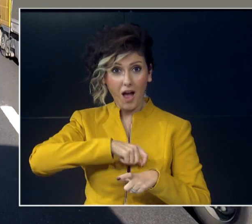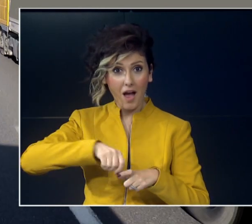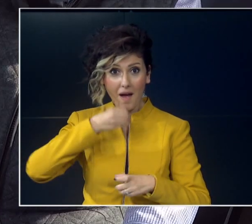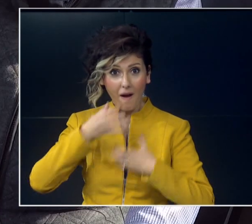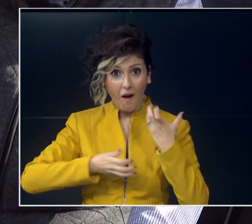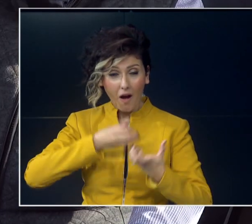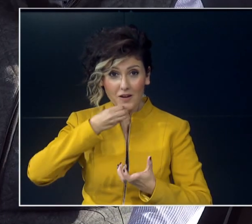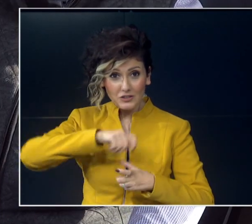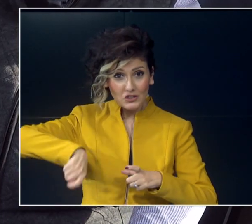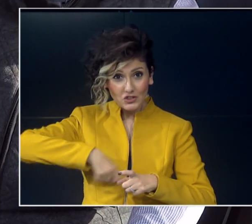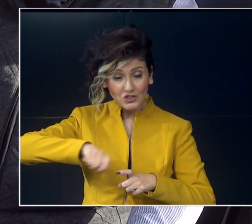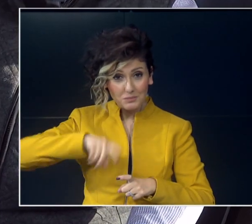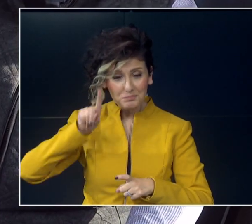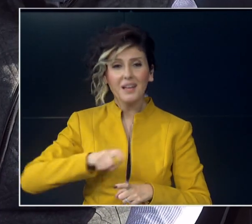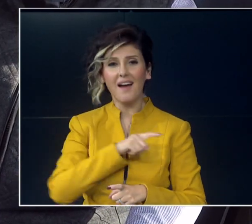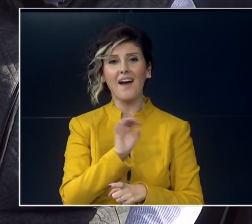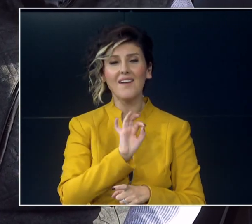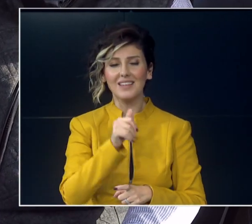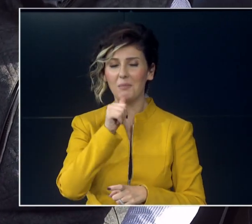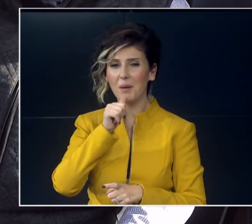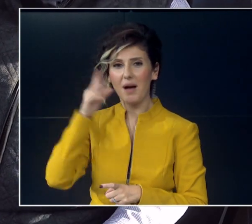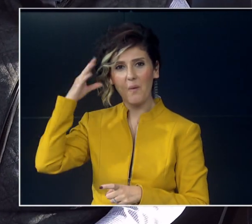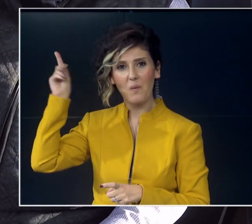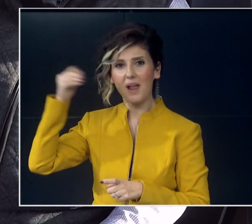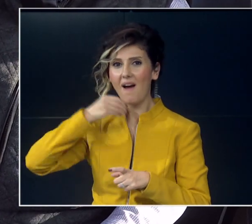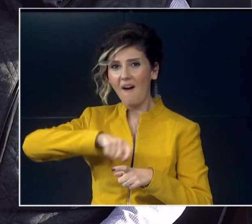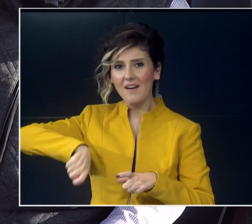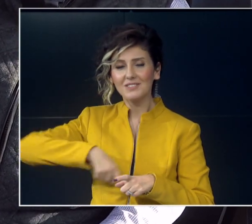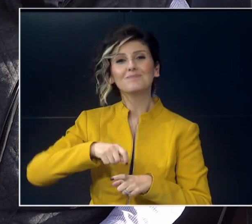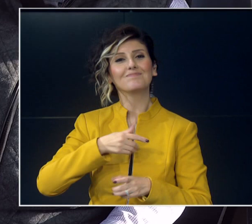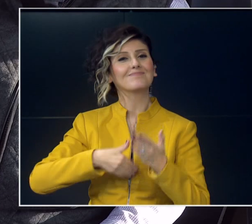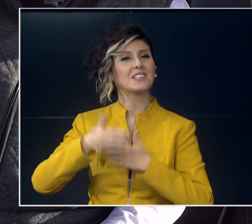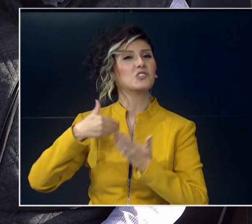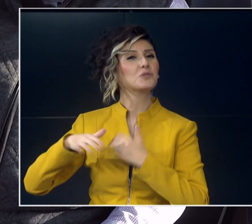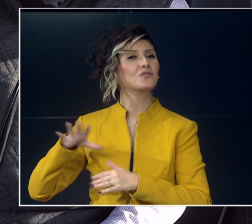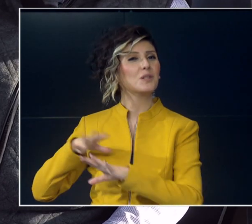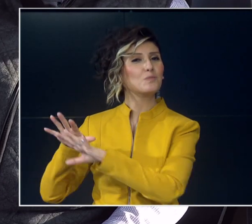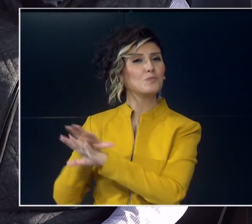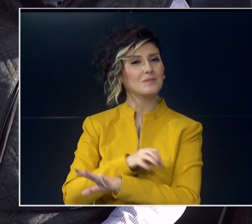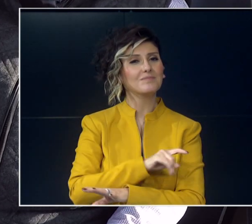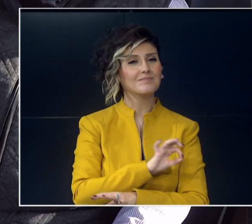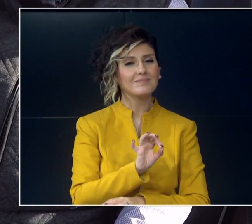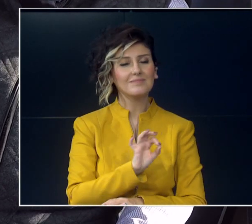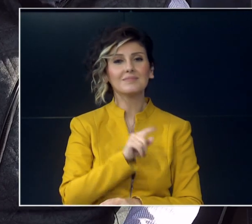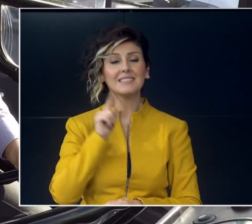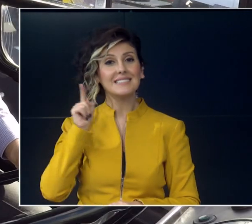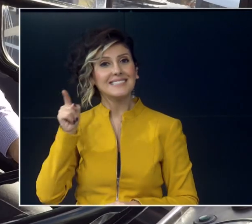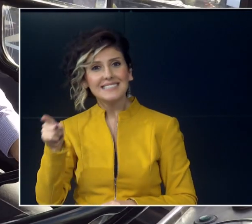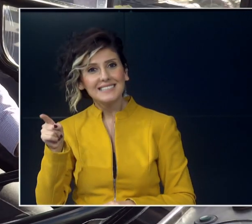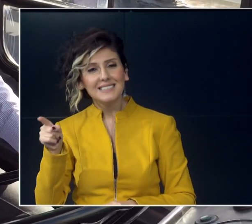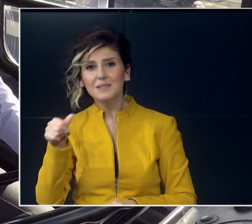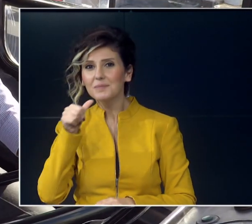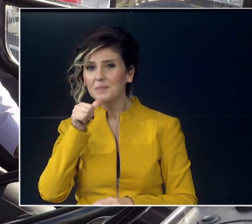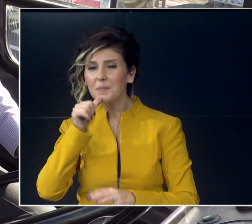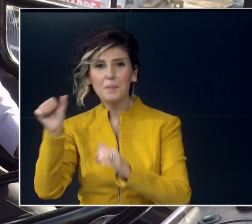Evet. Evet. Belli ki bir geçmişi var. Yani bak siz